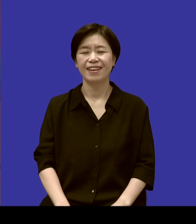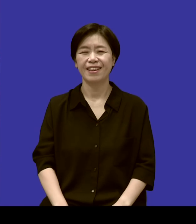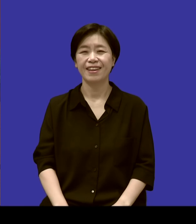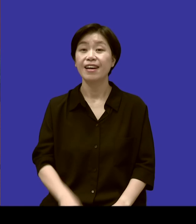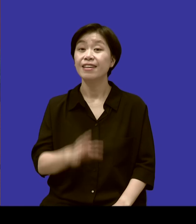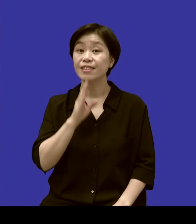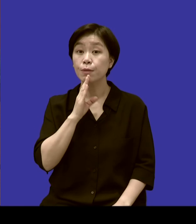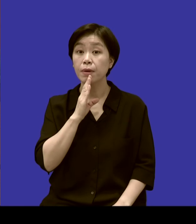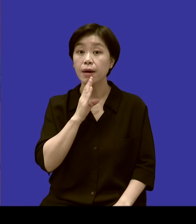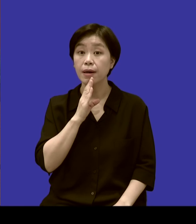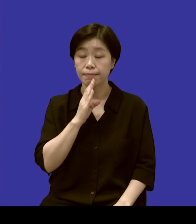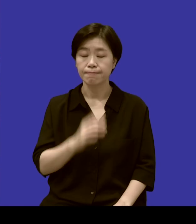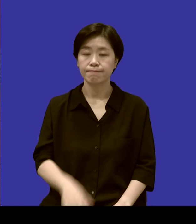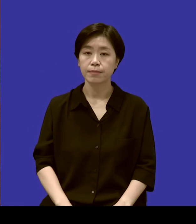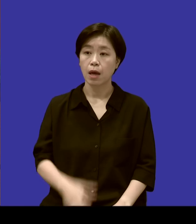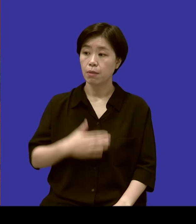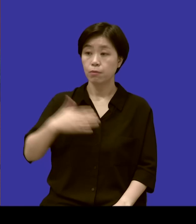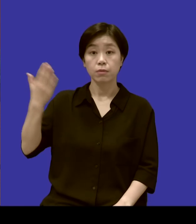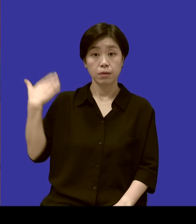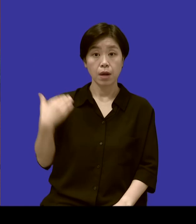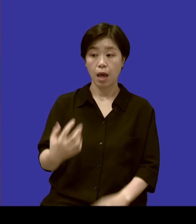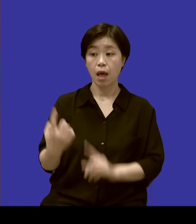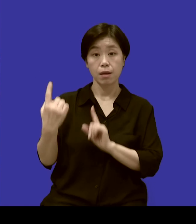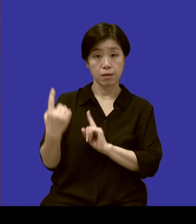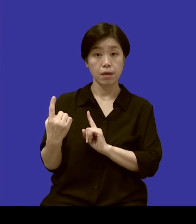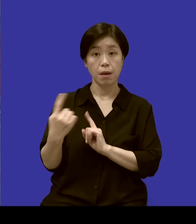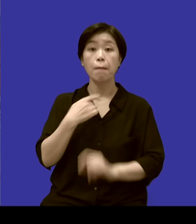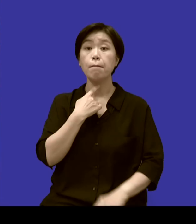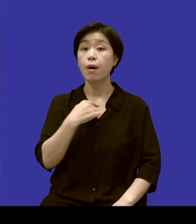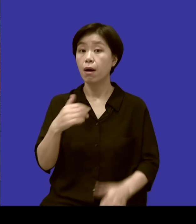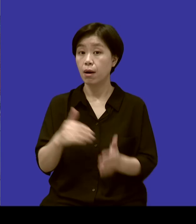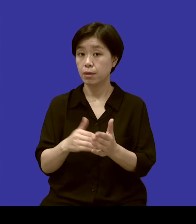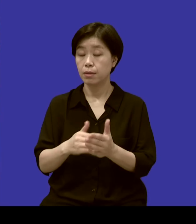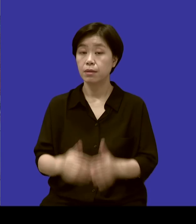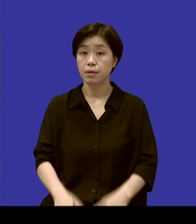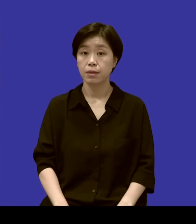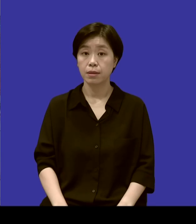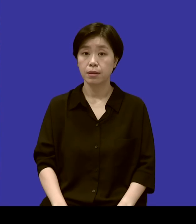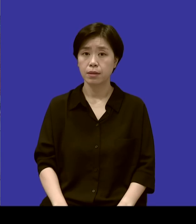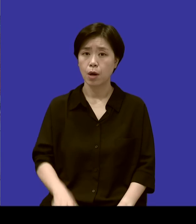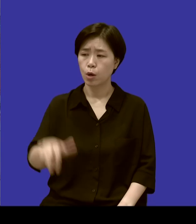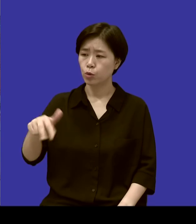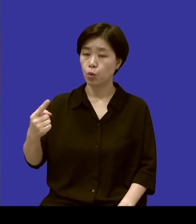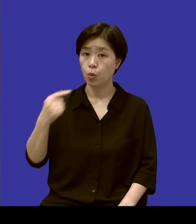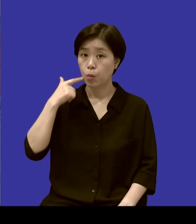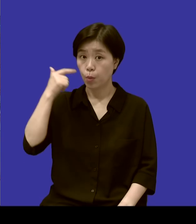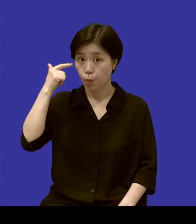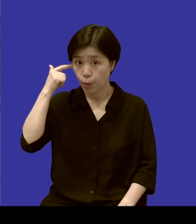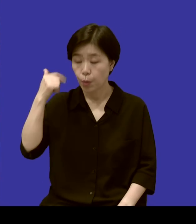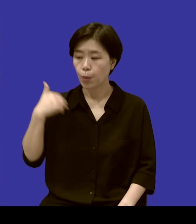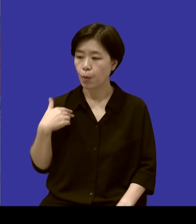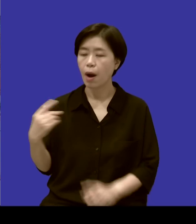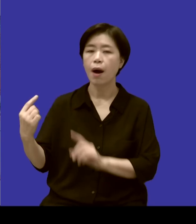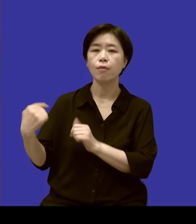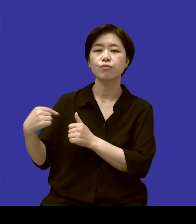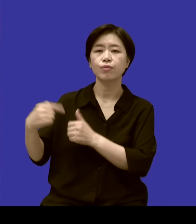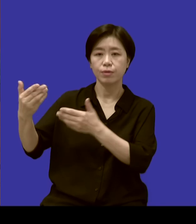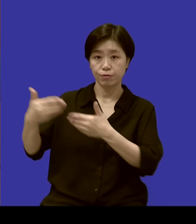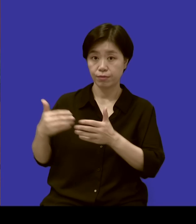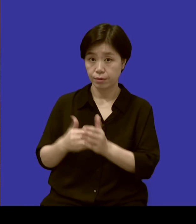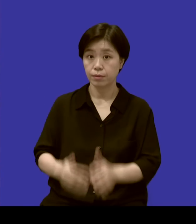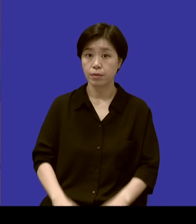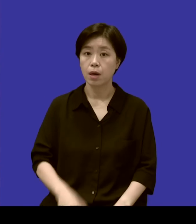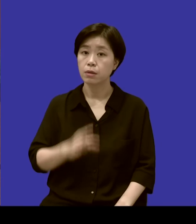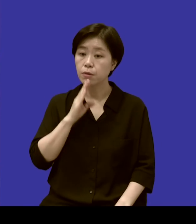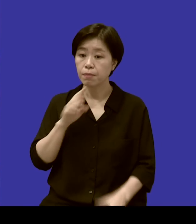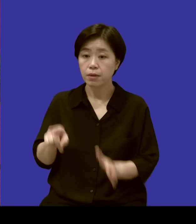권사님과 함께 저도 1대1 양육 과정을 배웠기 때문에 저 조정리 목사님께서 저를 해주셨거든요. 그러셨어요? 온누리 교회 계실 때. 그래서 정말 신앙적으로